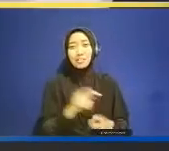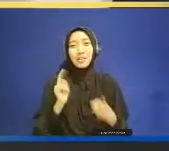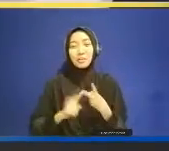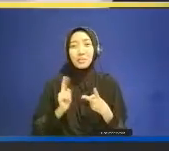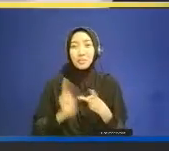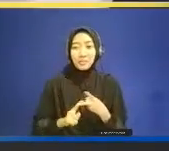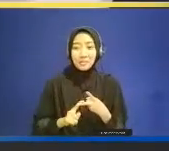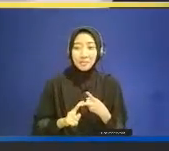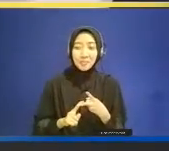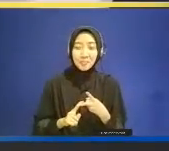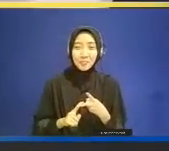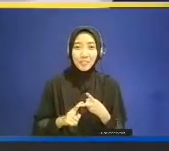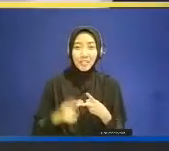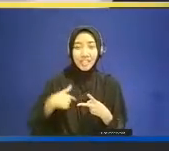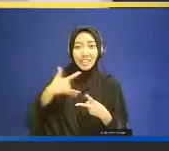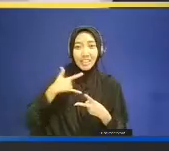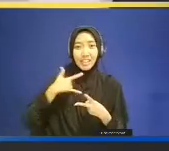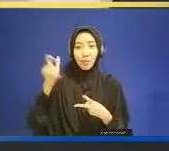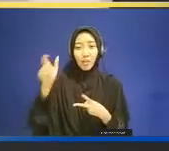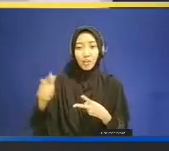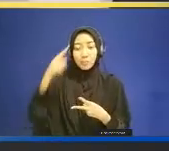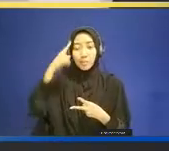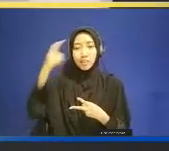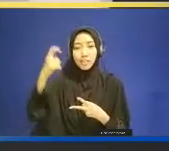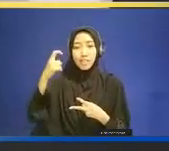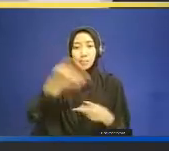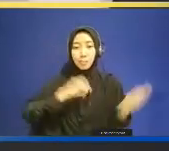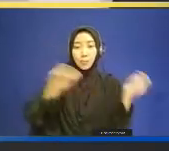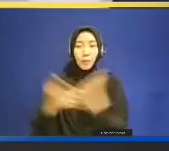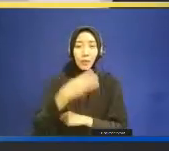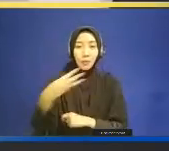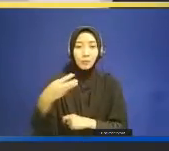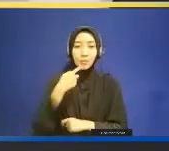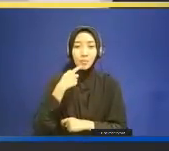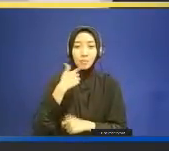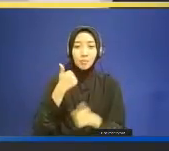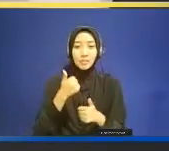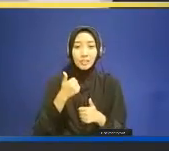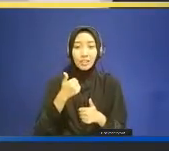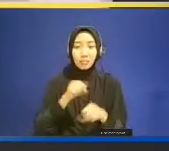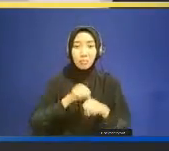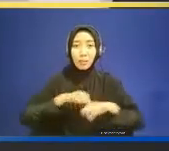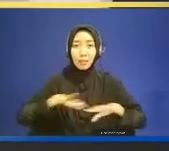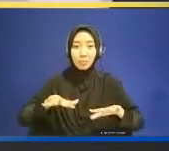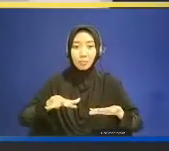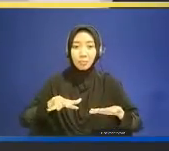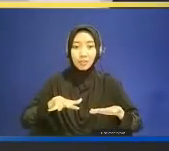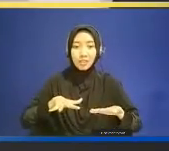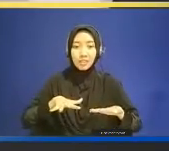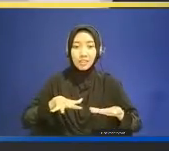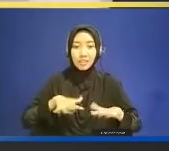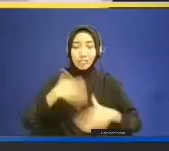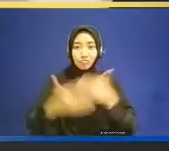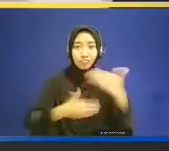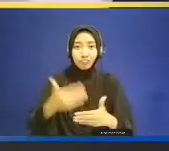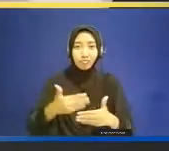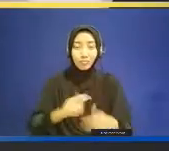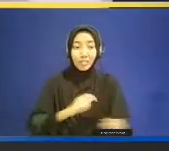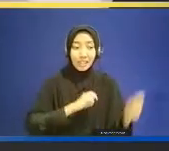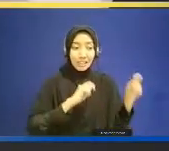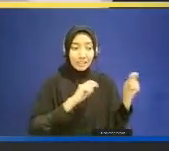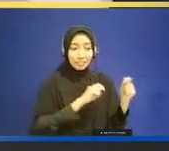kedua itu adalah saya tetap orang yang percaya bahwa pemulihan ekonomi hanya akan bisa terjadi kalau pandainya dia dress jadi